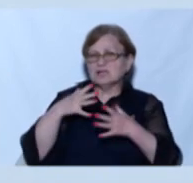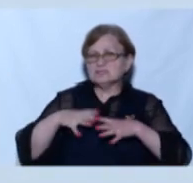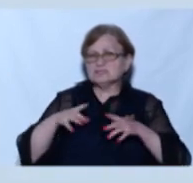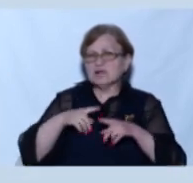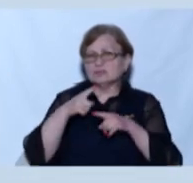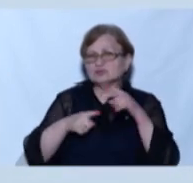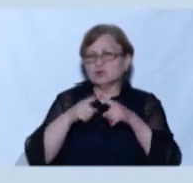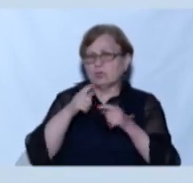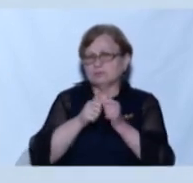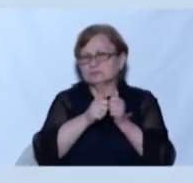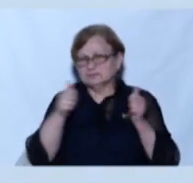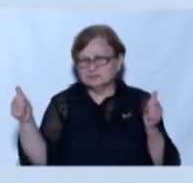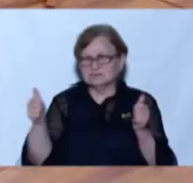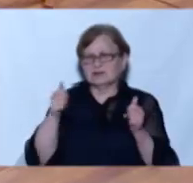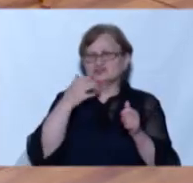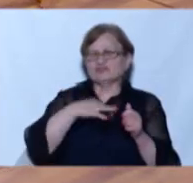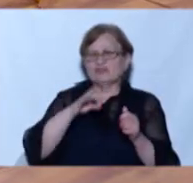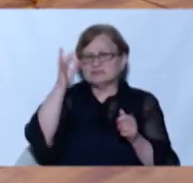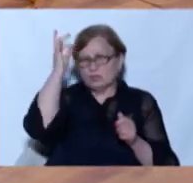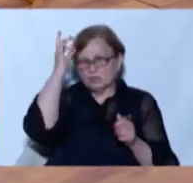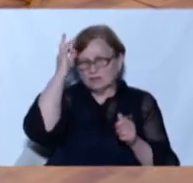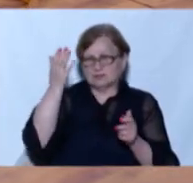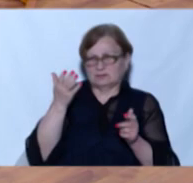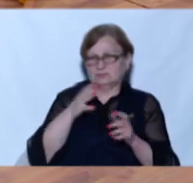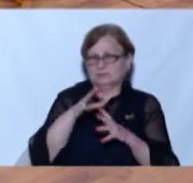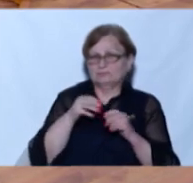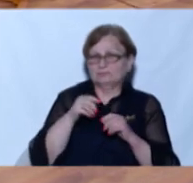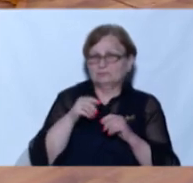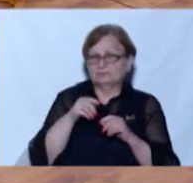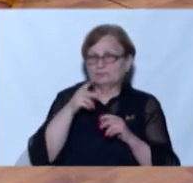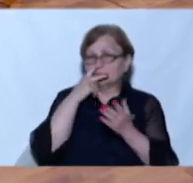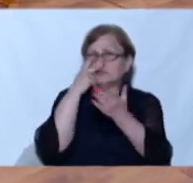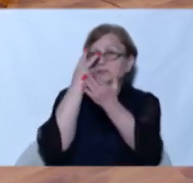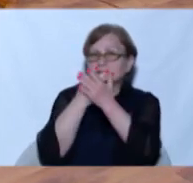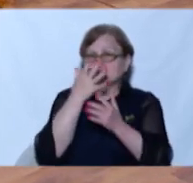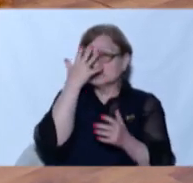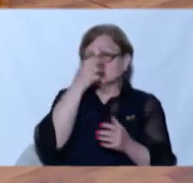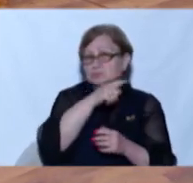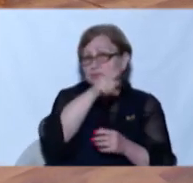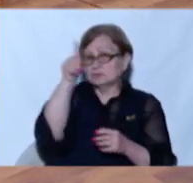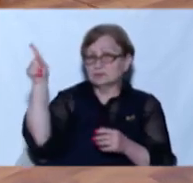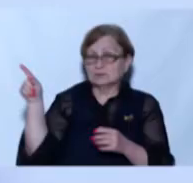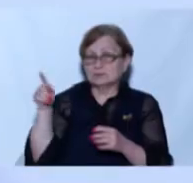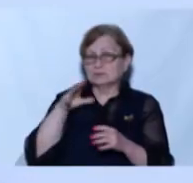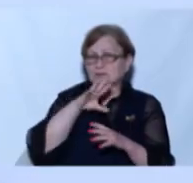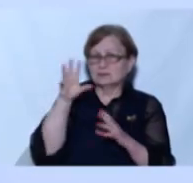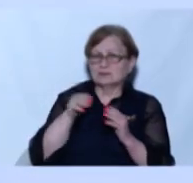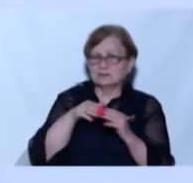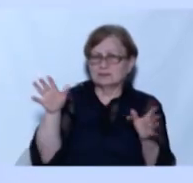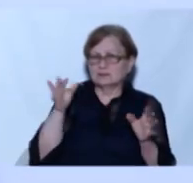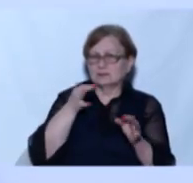მამა შვილ მონატრებულ ელის. შემდეგი პასაჟი. ნანახი სურათებიდან კი ყველაზე